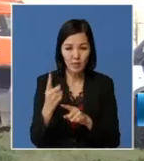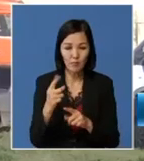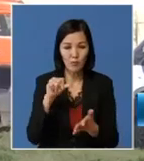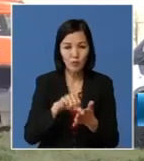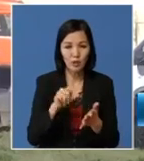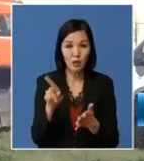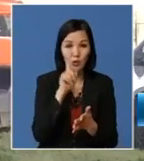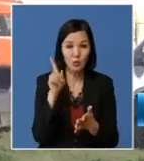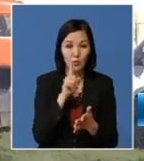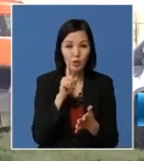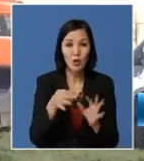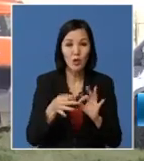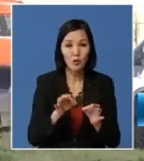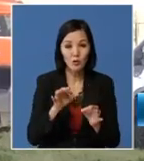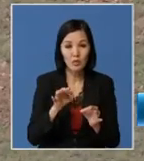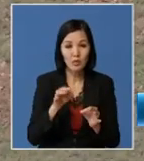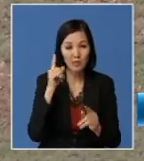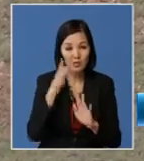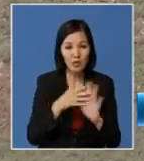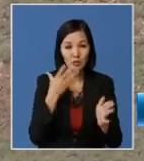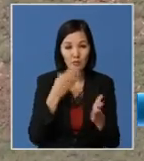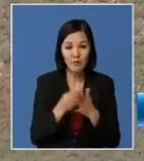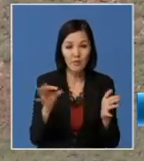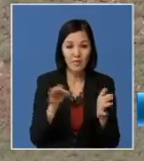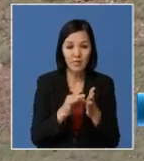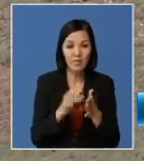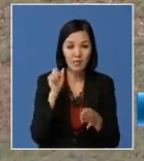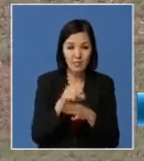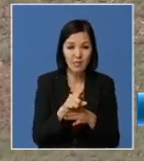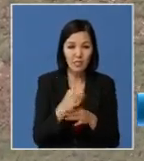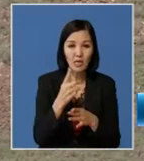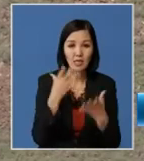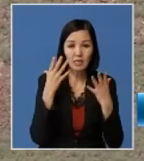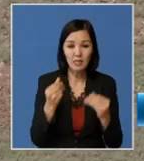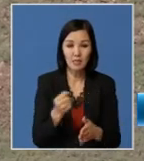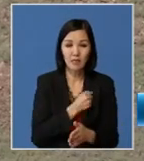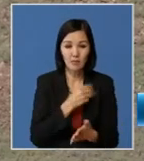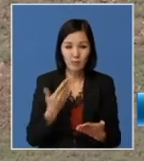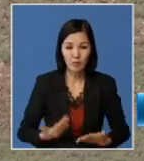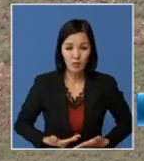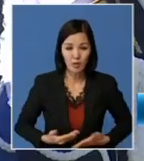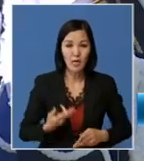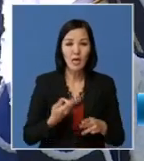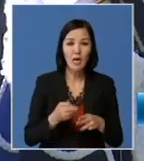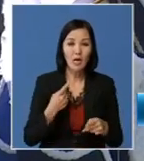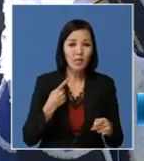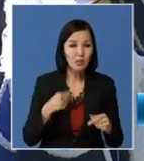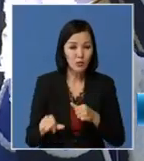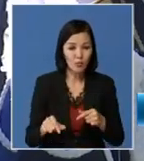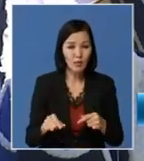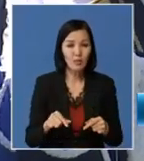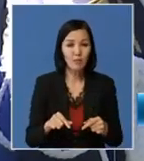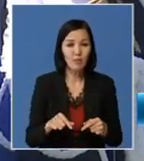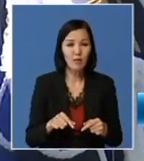еще юные, но уже четко знают свои цели и задачи. Буквально, они прожили один день по военному уставу. Особенным этот день задался для